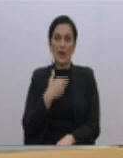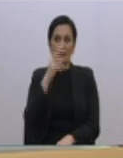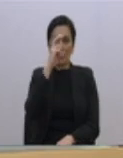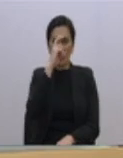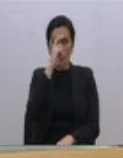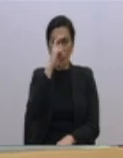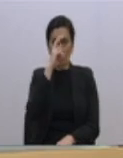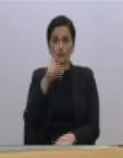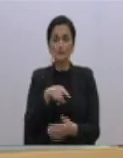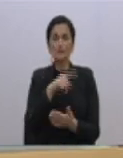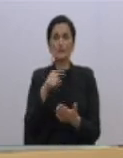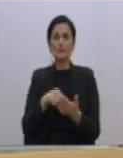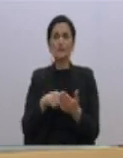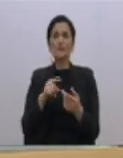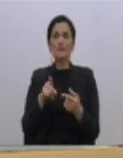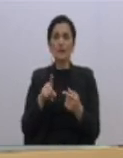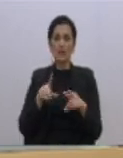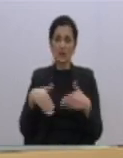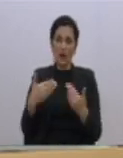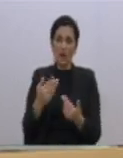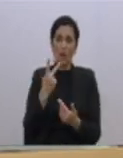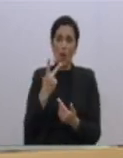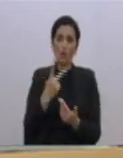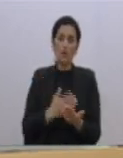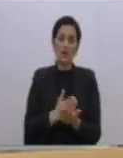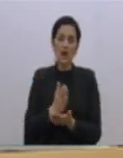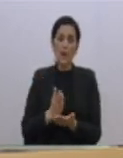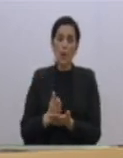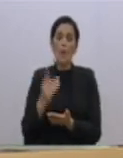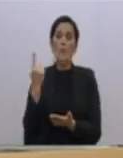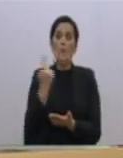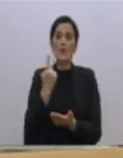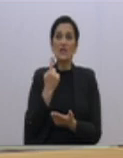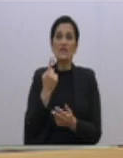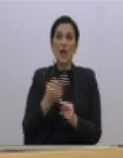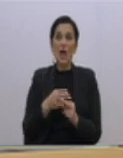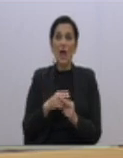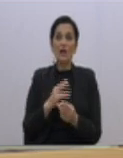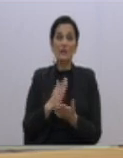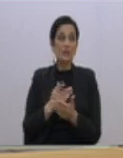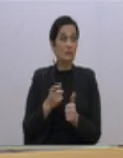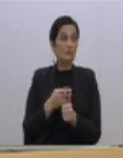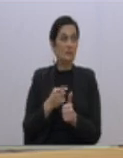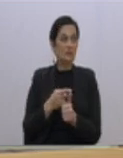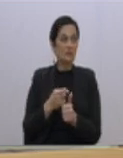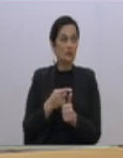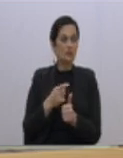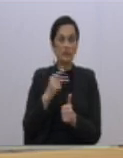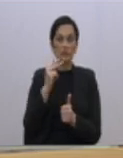ხელისუფლებას ამ საკითხთან დაკავშირებით თავაზობთ ორ გამოსავალს. პირველი, ეს არის ეგრეთ წოდებული school